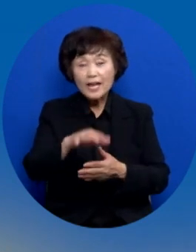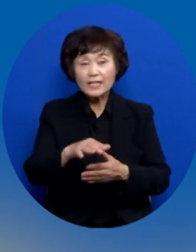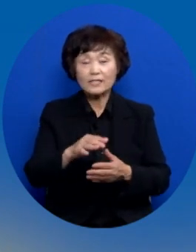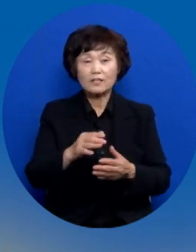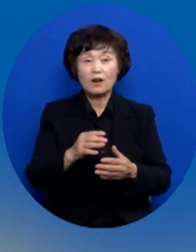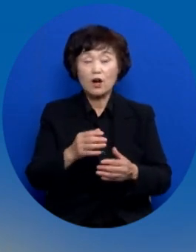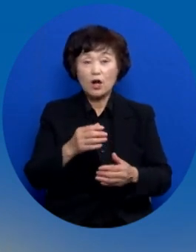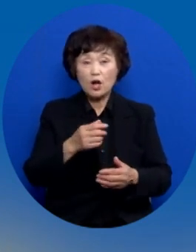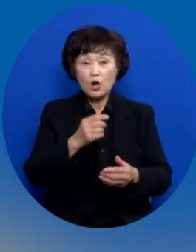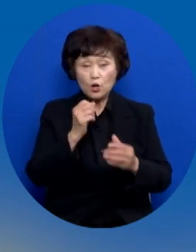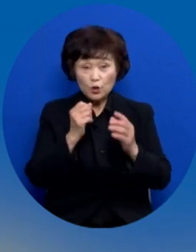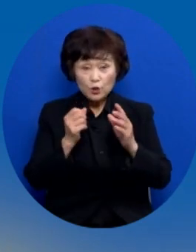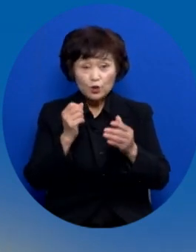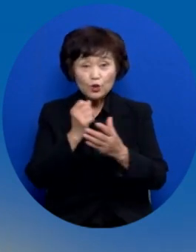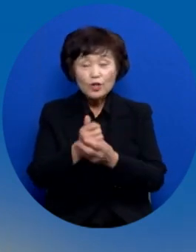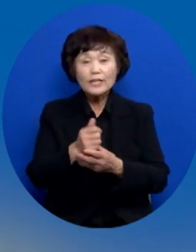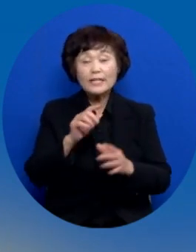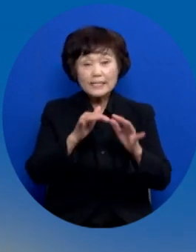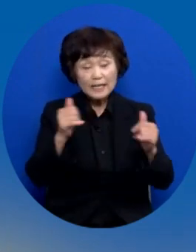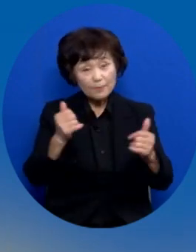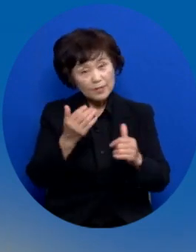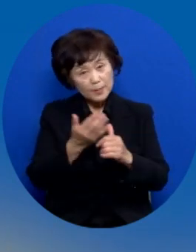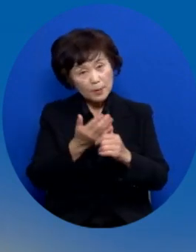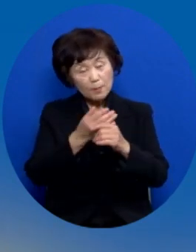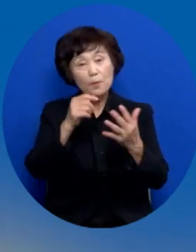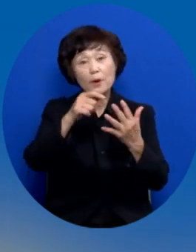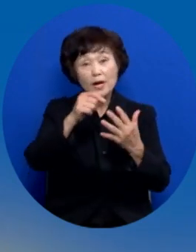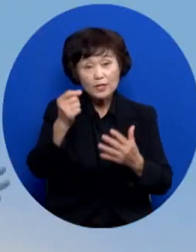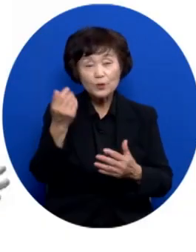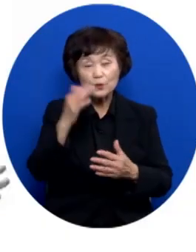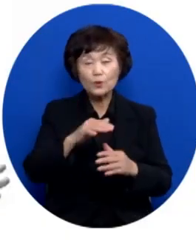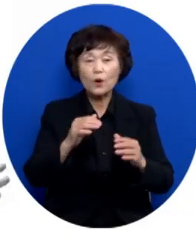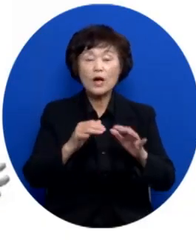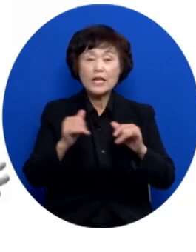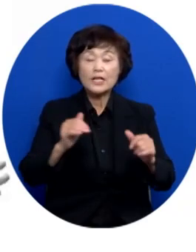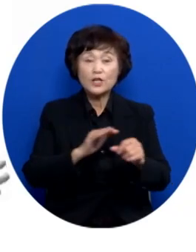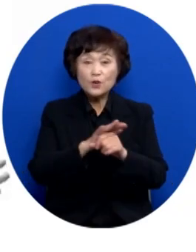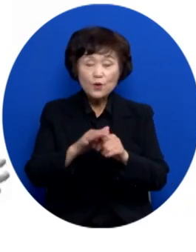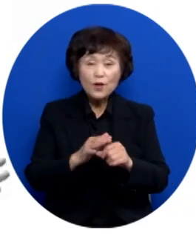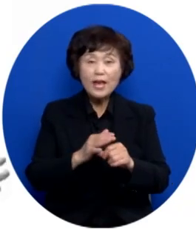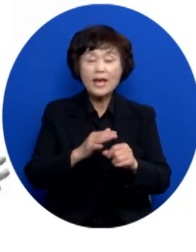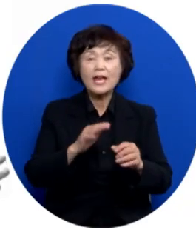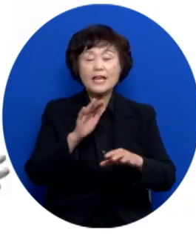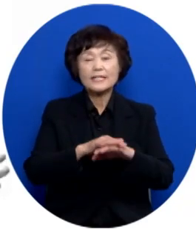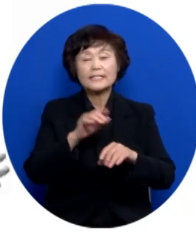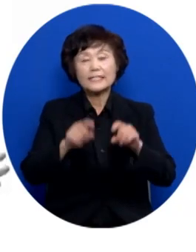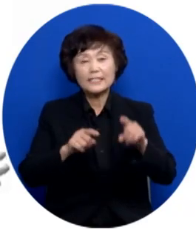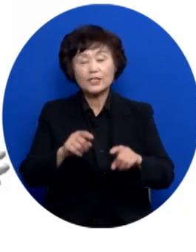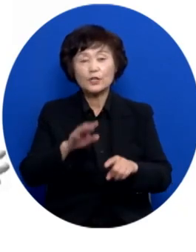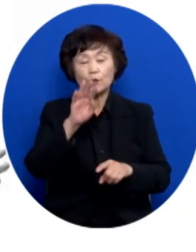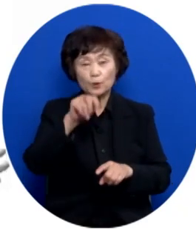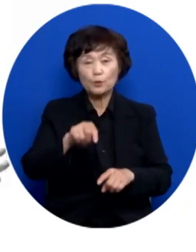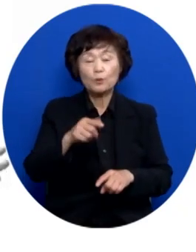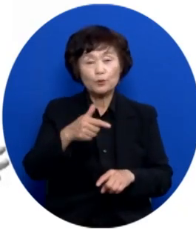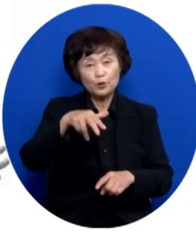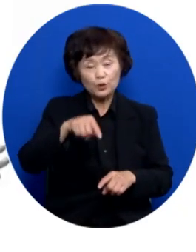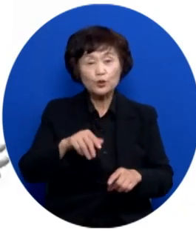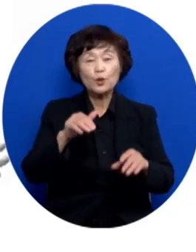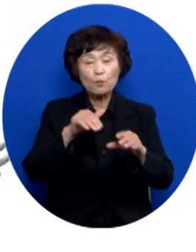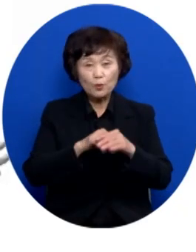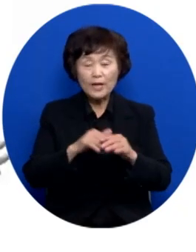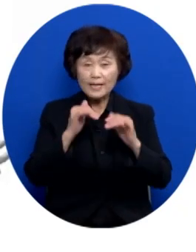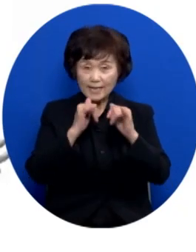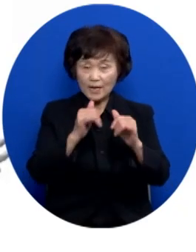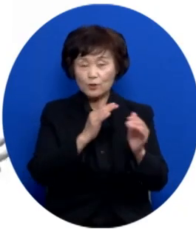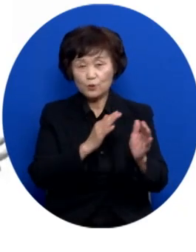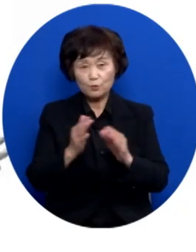키우고 세상을 변화시키겠다는 비전으로 제 1회 인류의 실천 분중 문화상을 준비하고 있다고 밝혔 습니다 또한